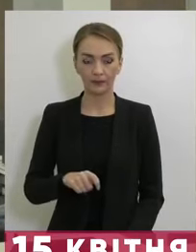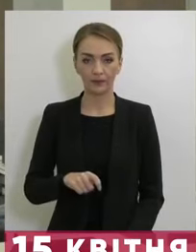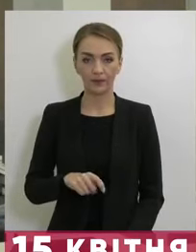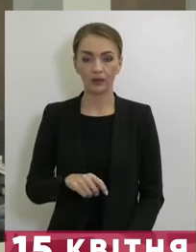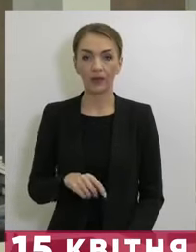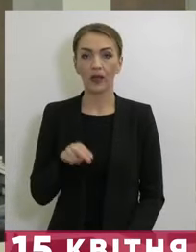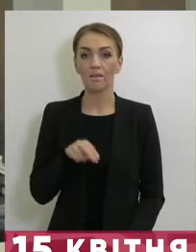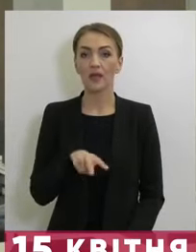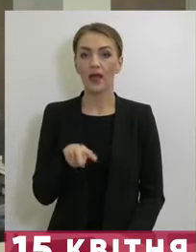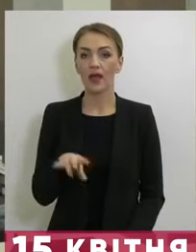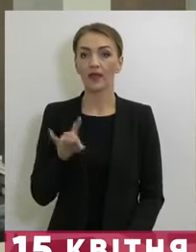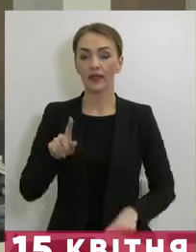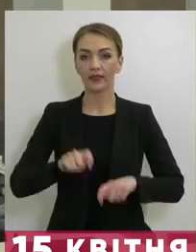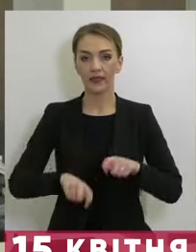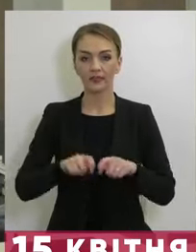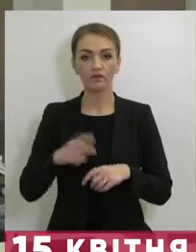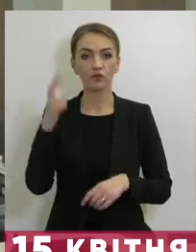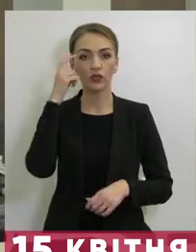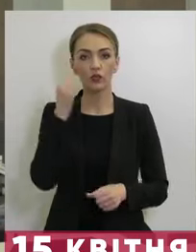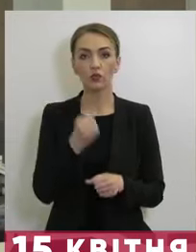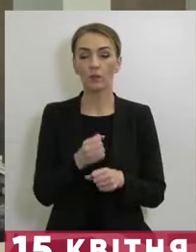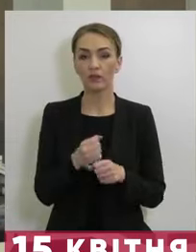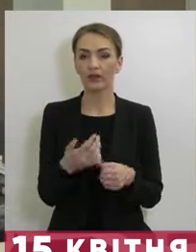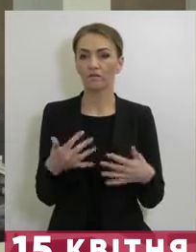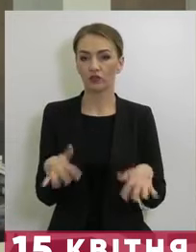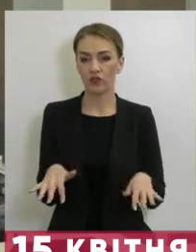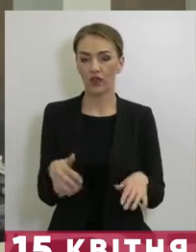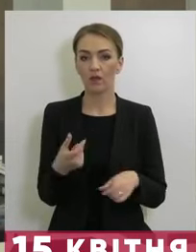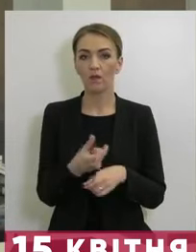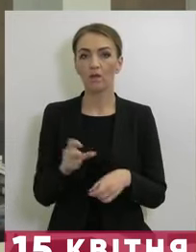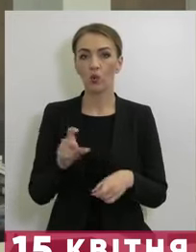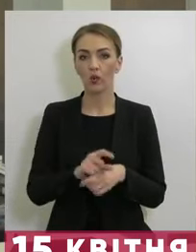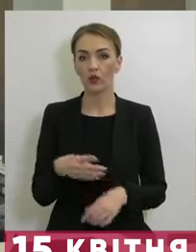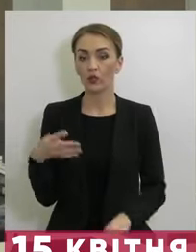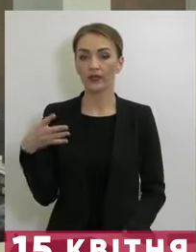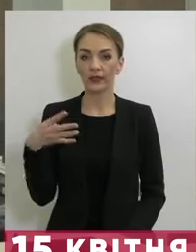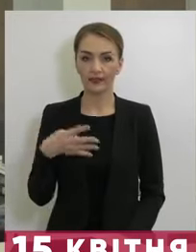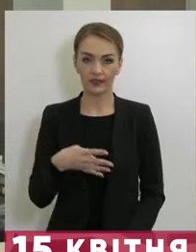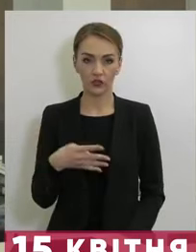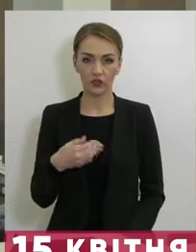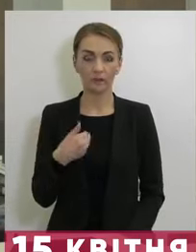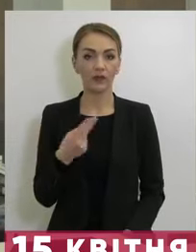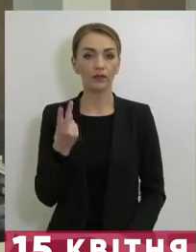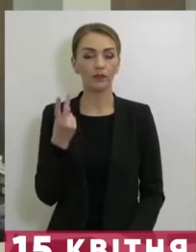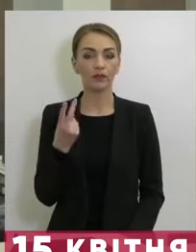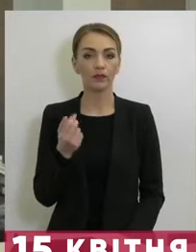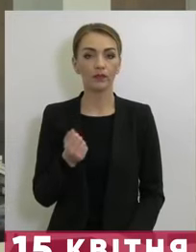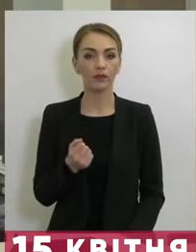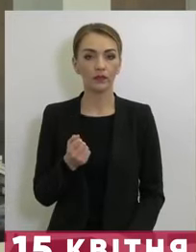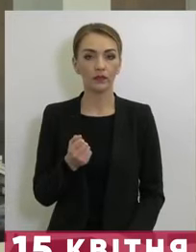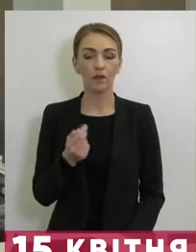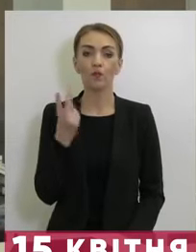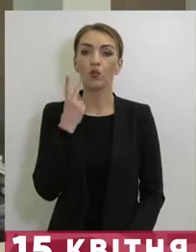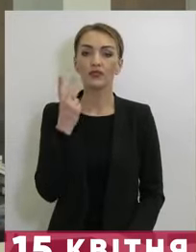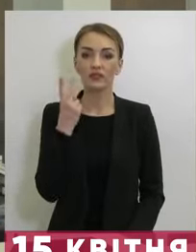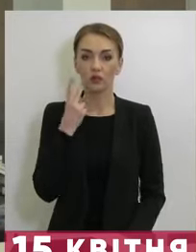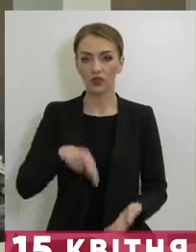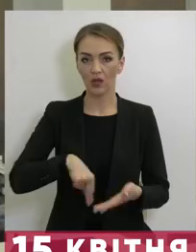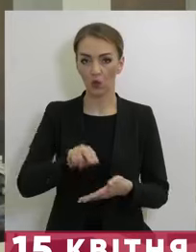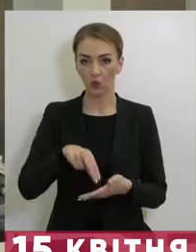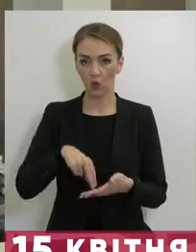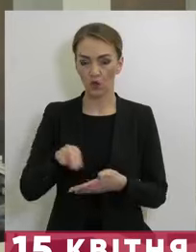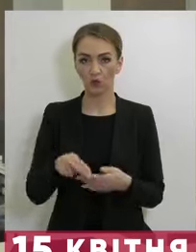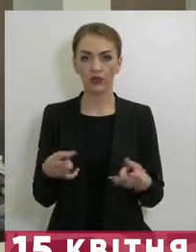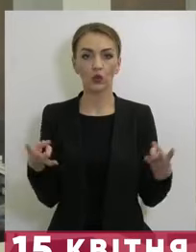ПЛР-тестів в столиці зробили вже понад 4 тисячі. Ми постійно